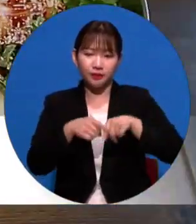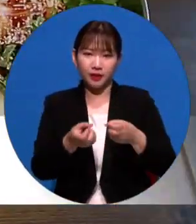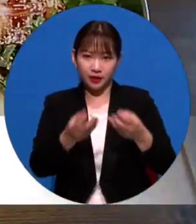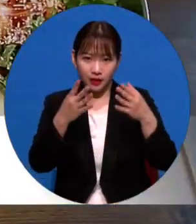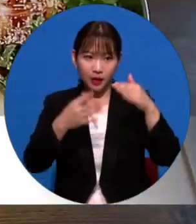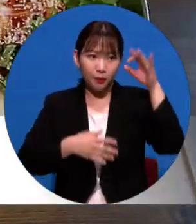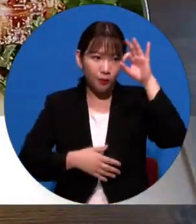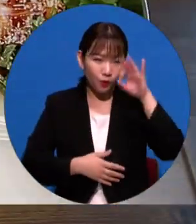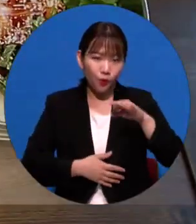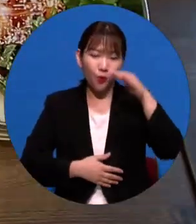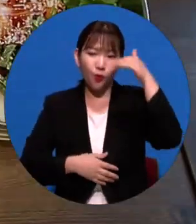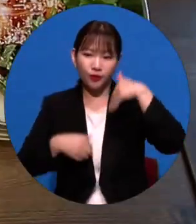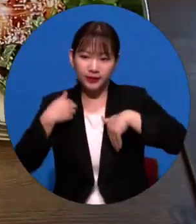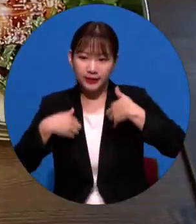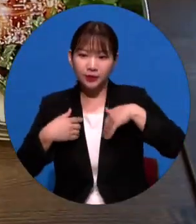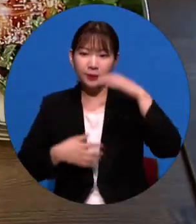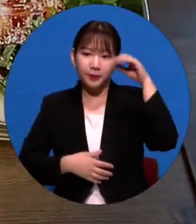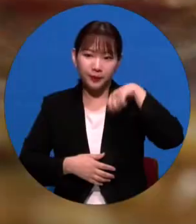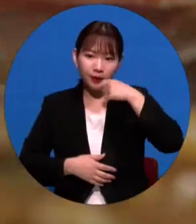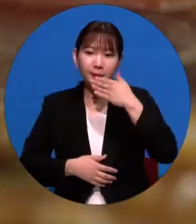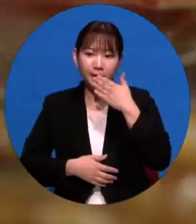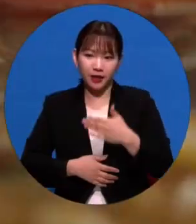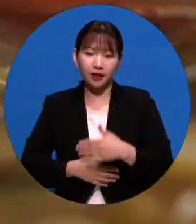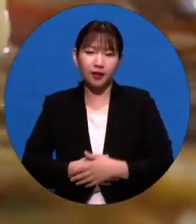즐길거리 먹거리를 함께 즐길 수 있도록 했습니다